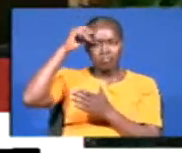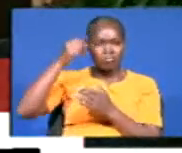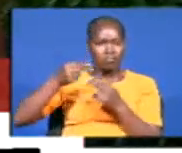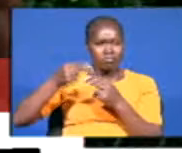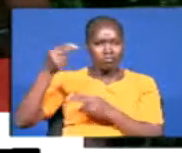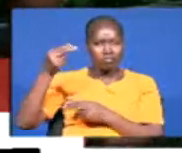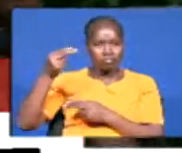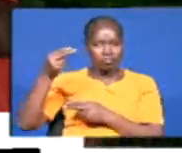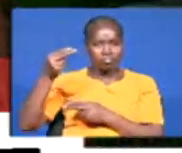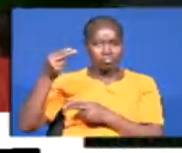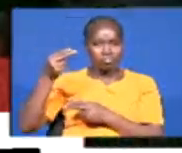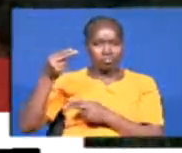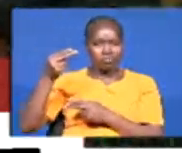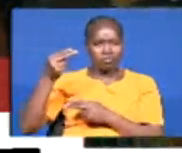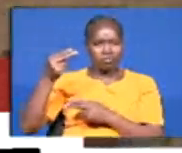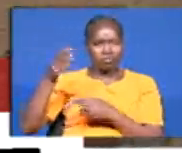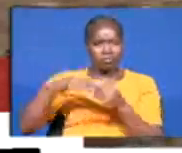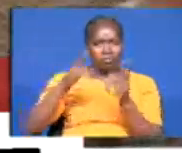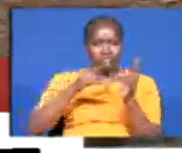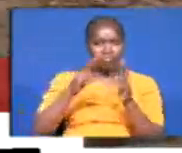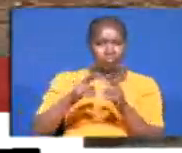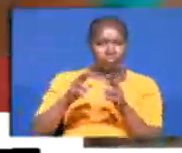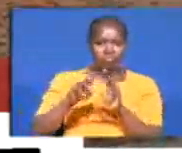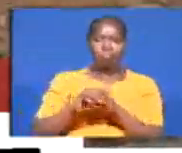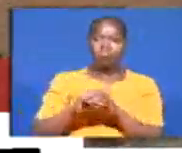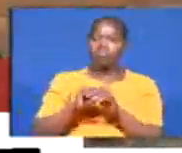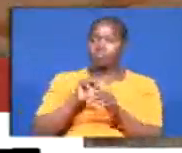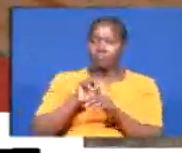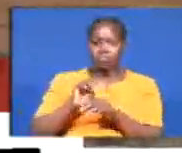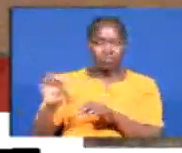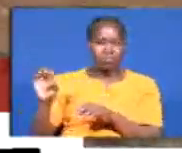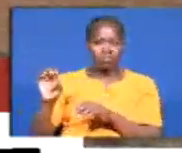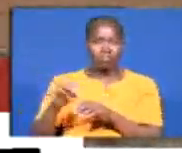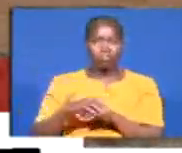wastani katika eneo la mashariki.